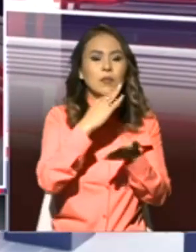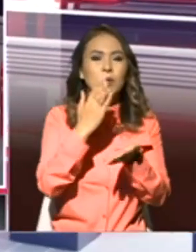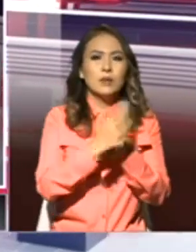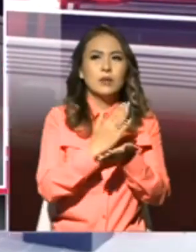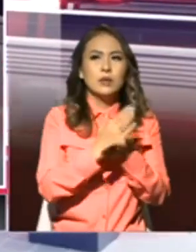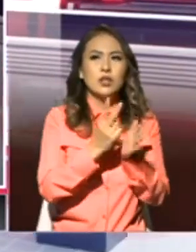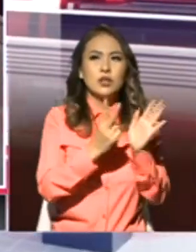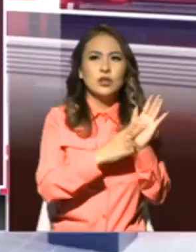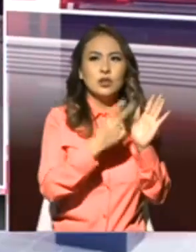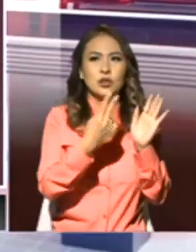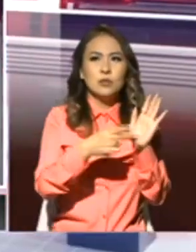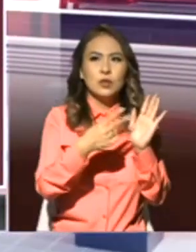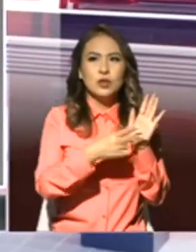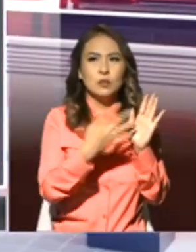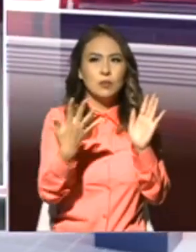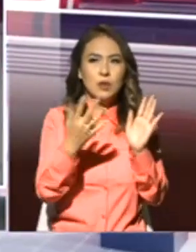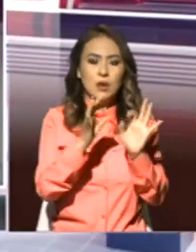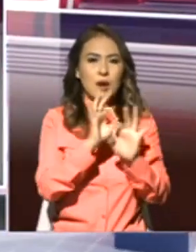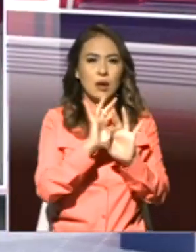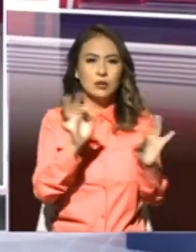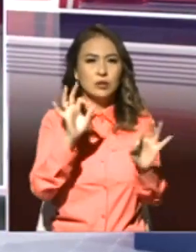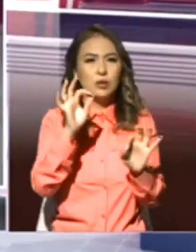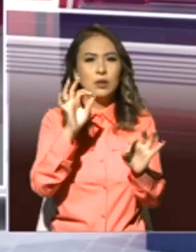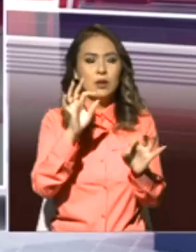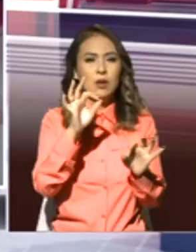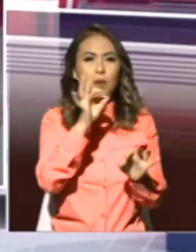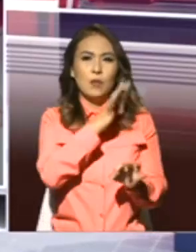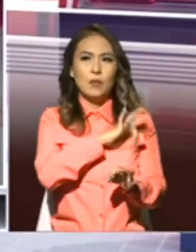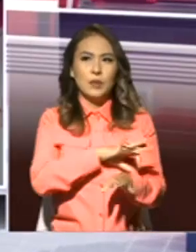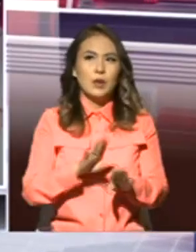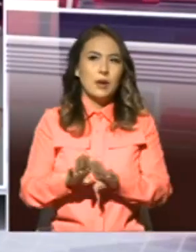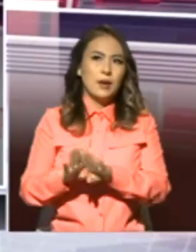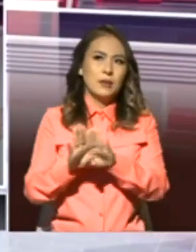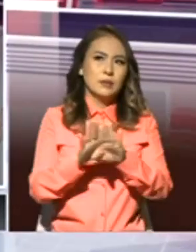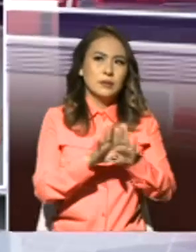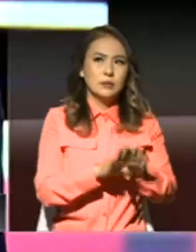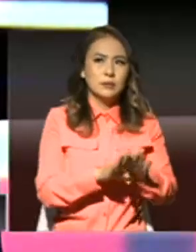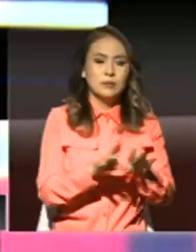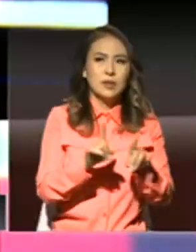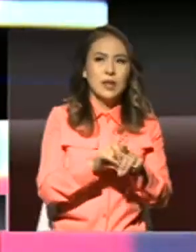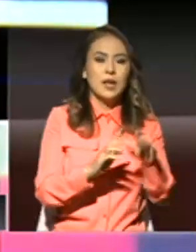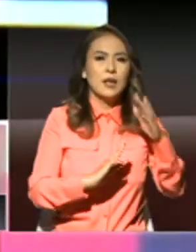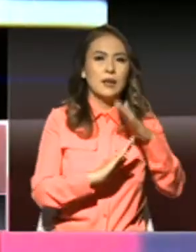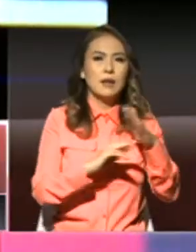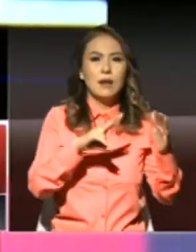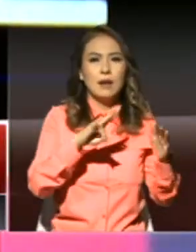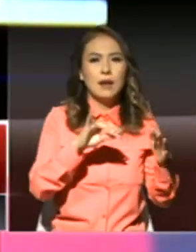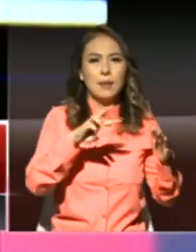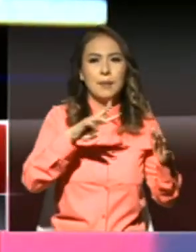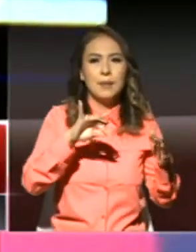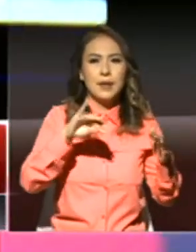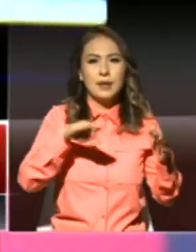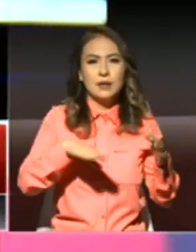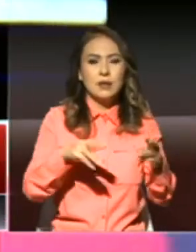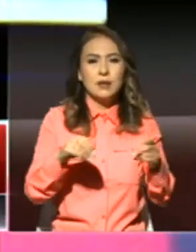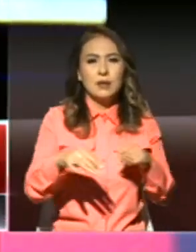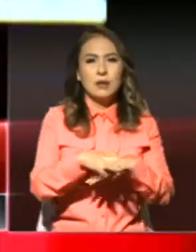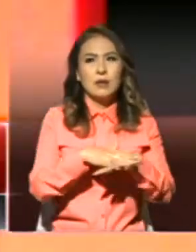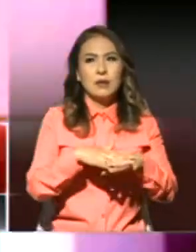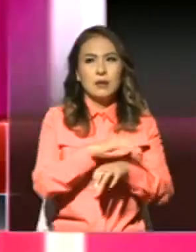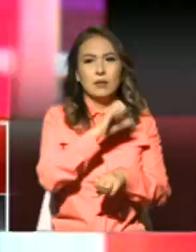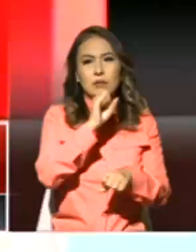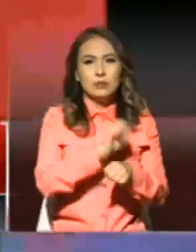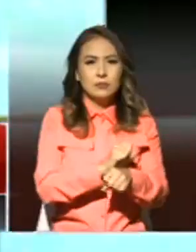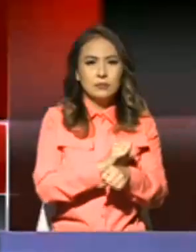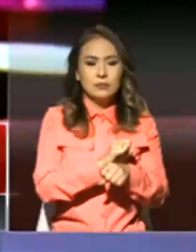Мысалы 7-20-25 өте керемет, қолжетімді, жалпыға ортақ бағдарлама. Бірақ лимит деген мәселені алып келді де, бұл жерде халыққа тоқтап қалды.